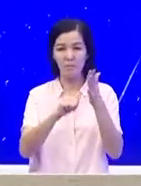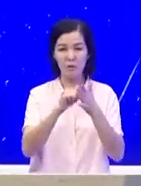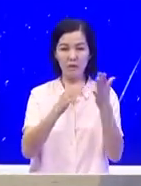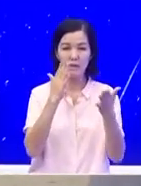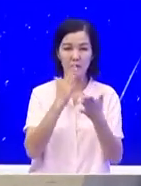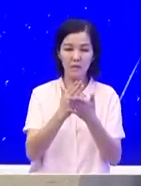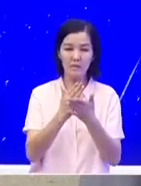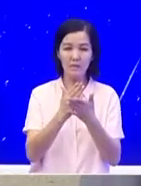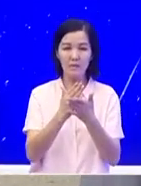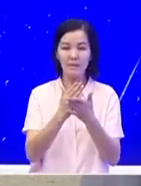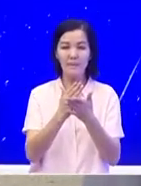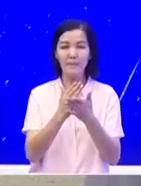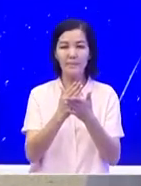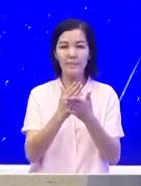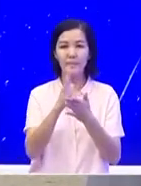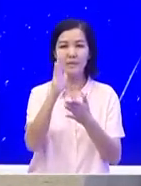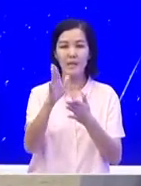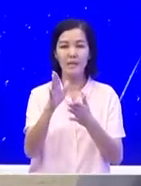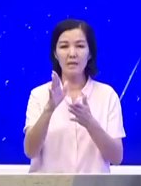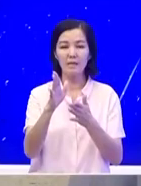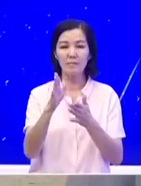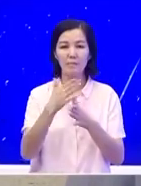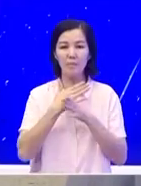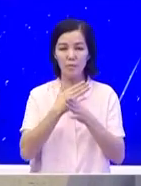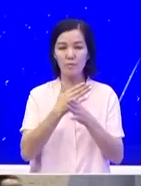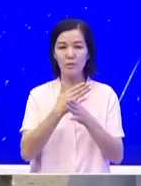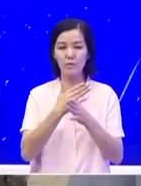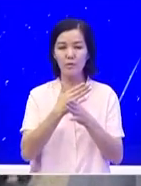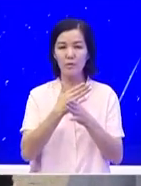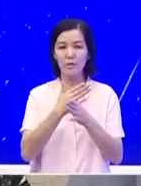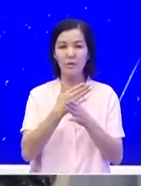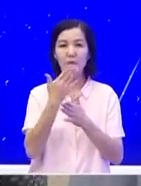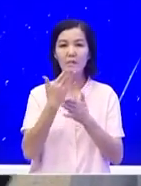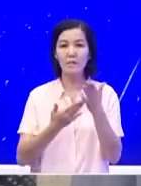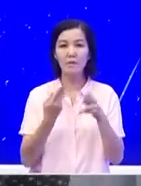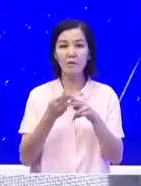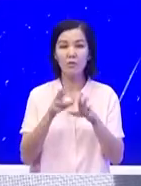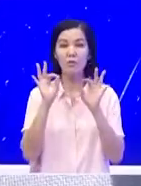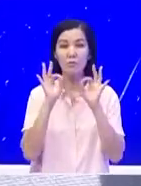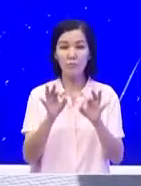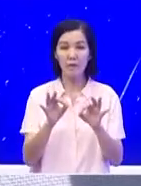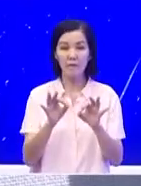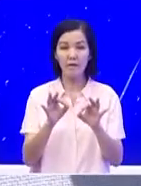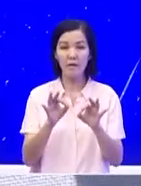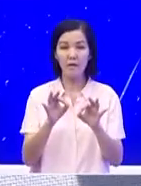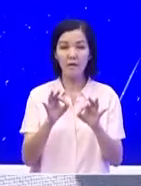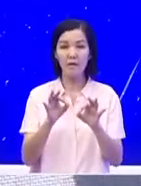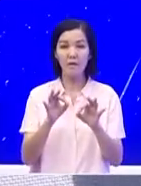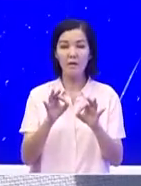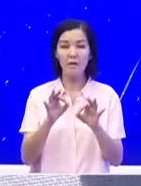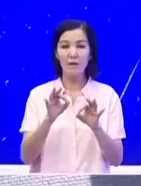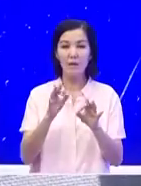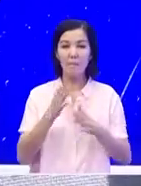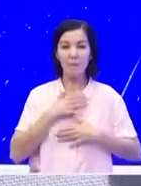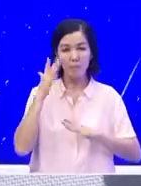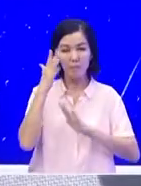замечания, дали нам советы. Эти советы, кстати, очень уместные. Мы приняли это к сведению и